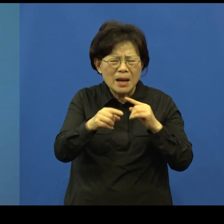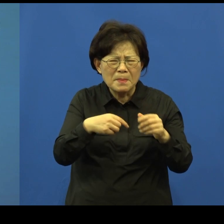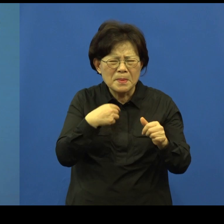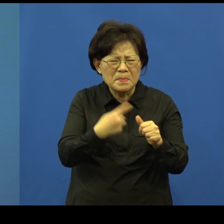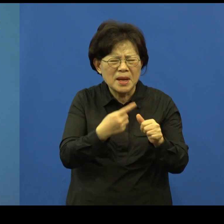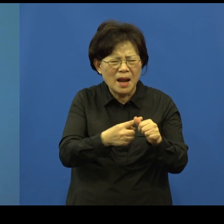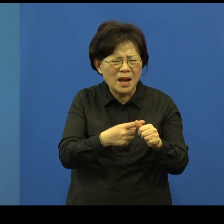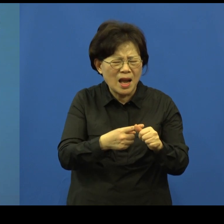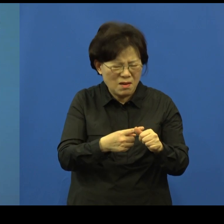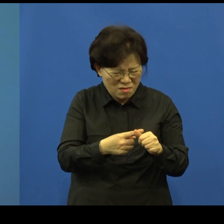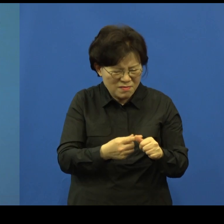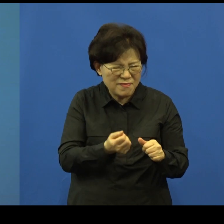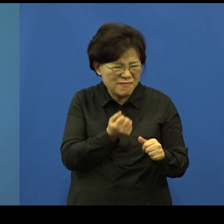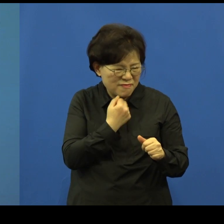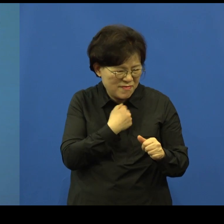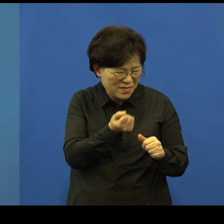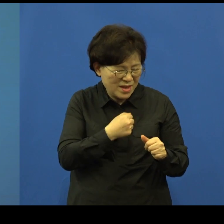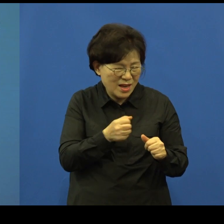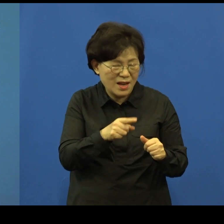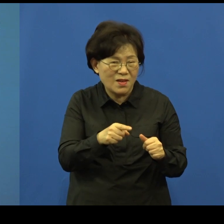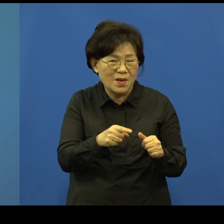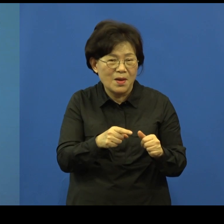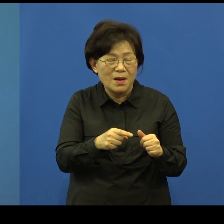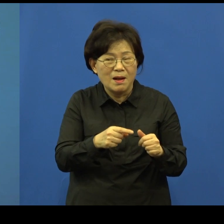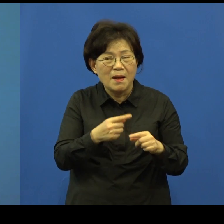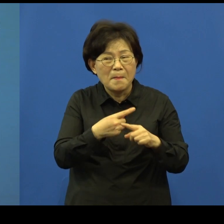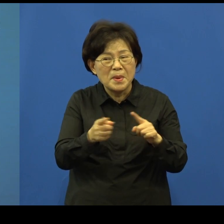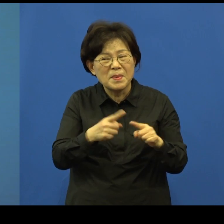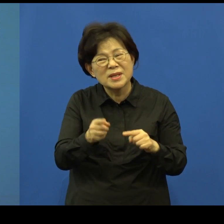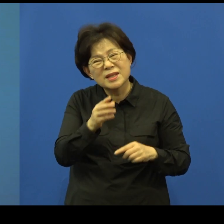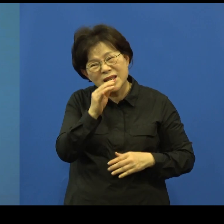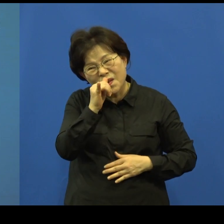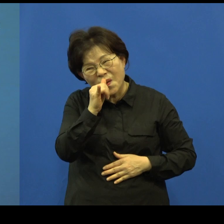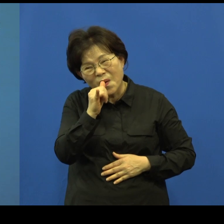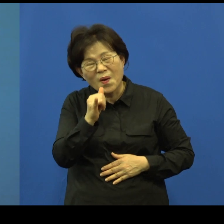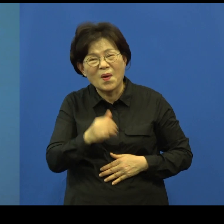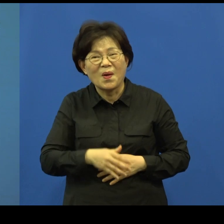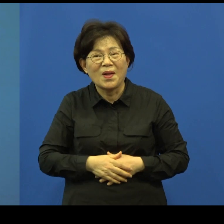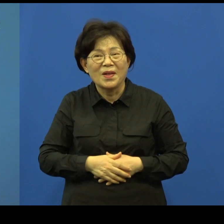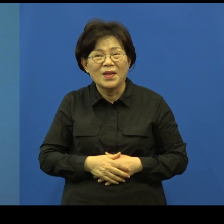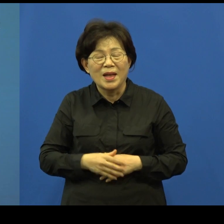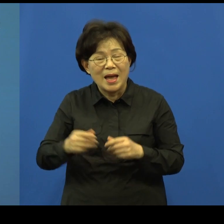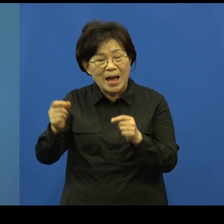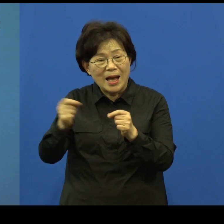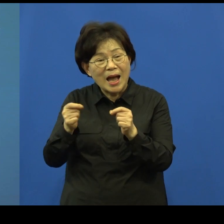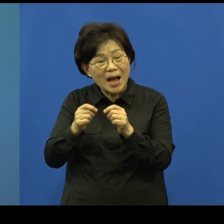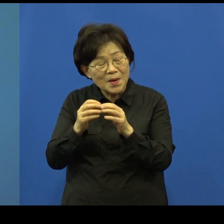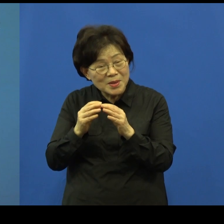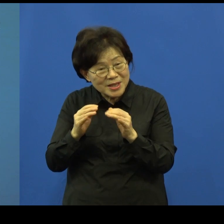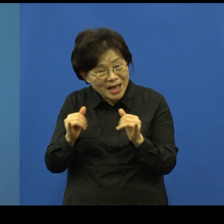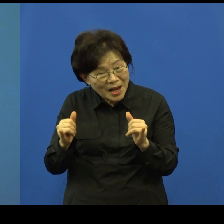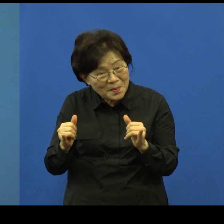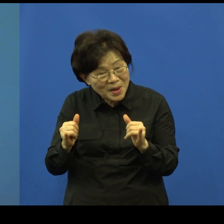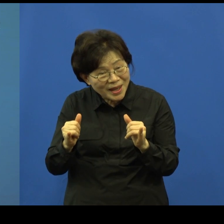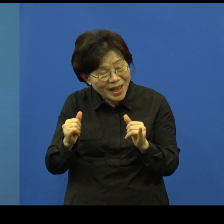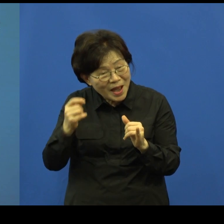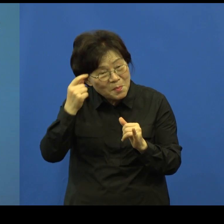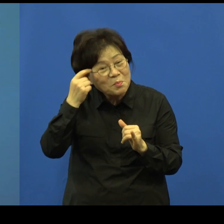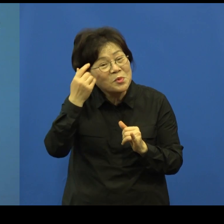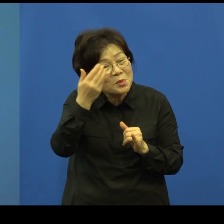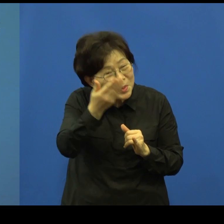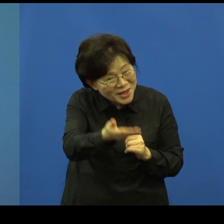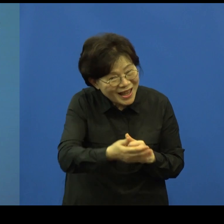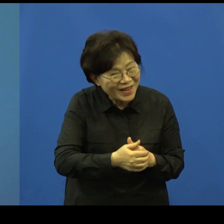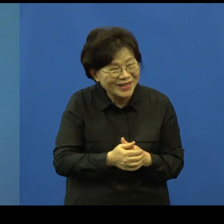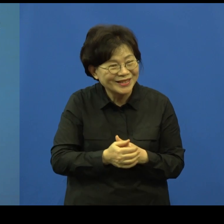그죠? 비판적인가 격려를 하는 말인가. 가까운 사람에게도 오늘 한번 물어보세요. 내일이라도